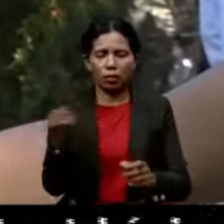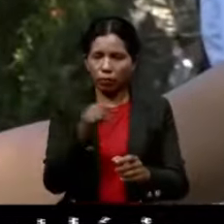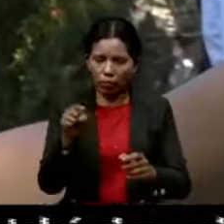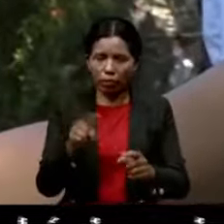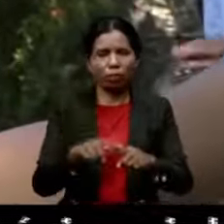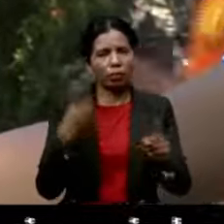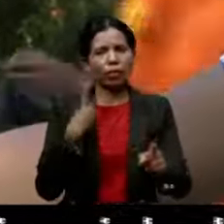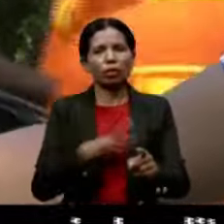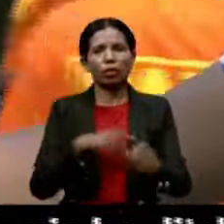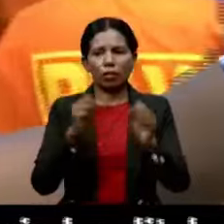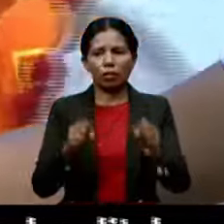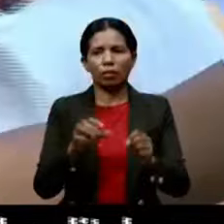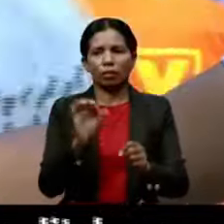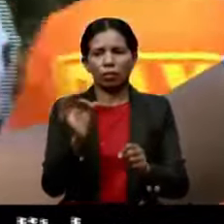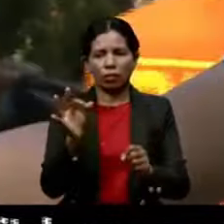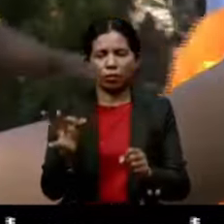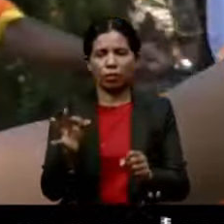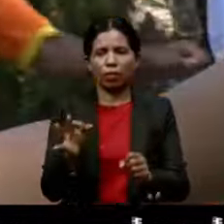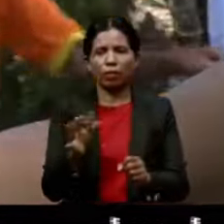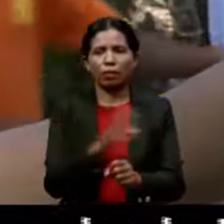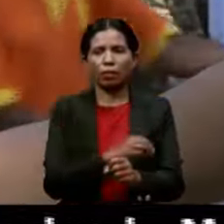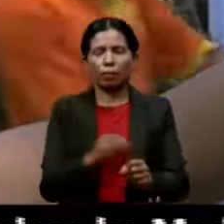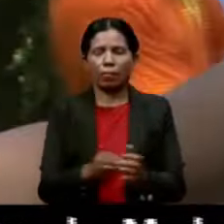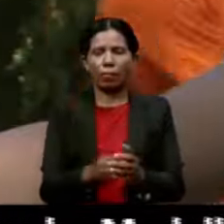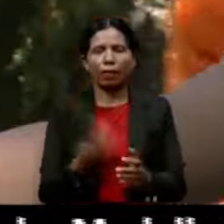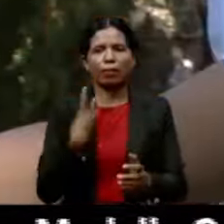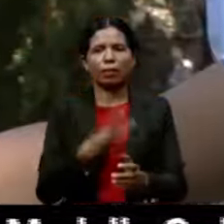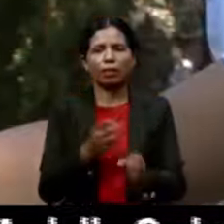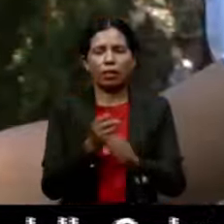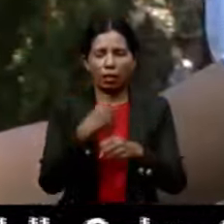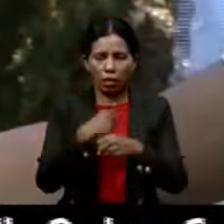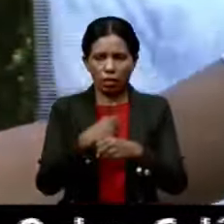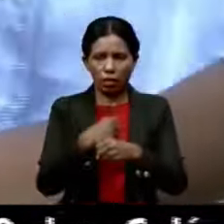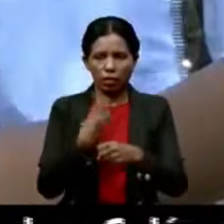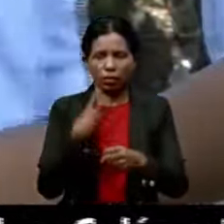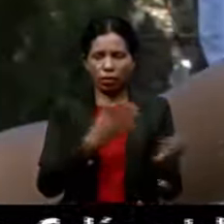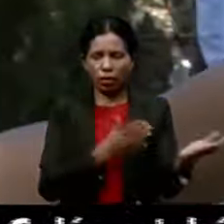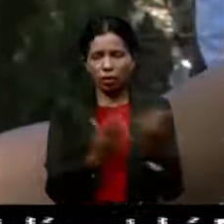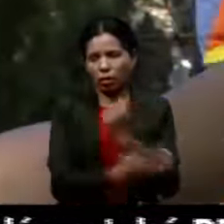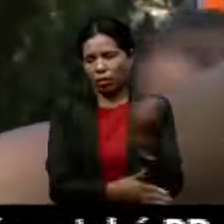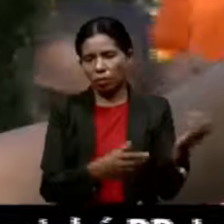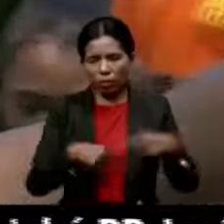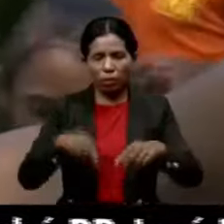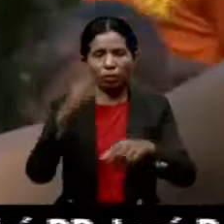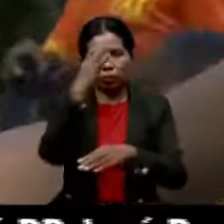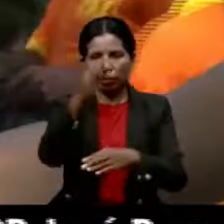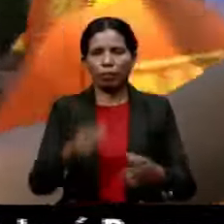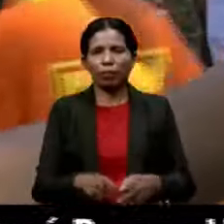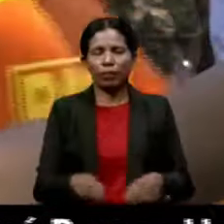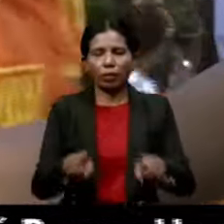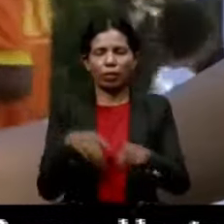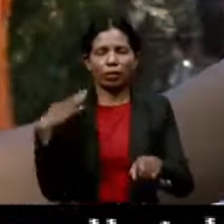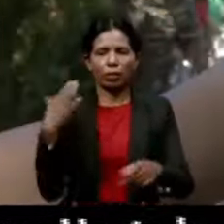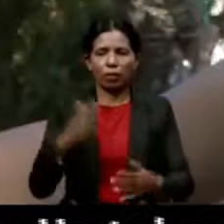katak 90% ia laranona buat barang mai sira haloona hori tene samba oin antaun nudar jovem